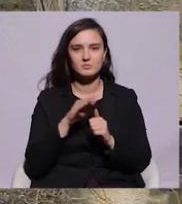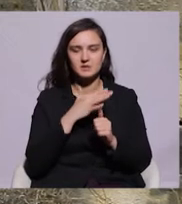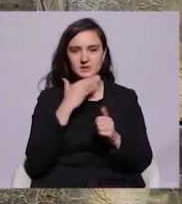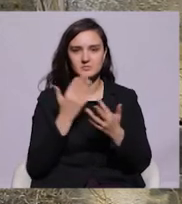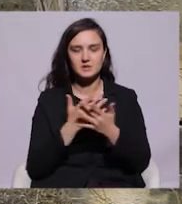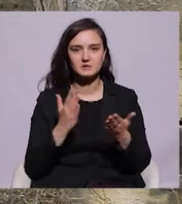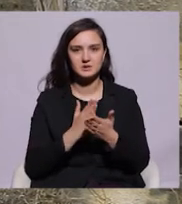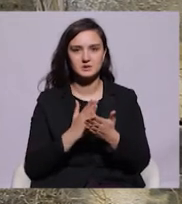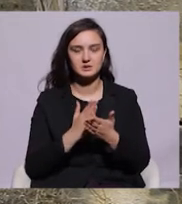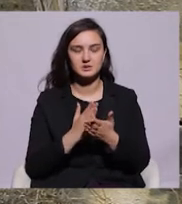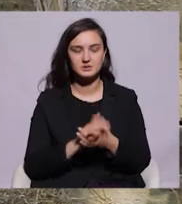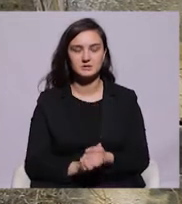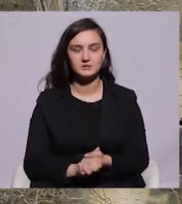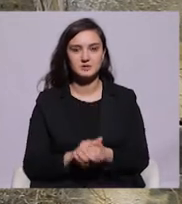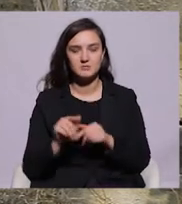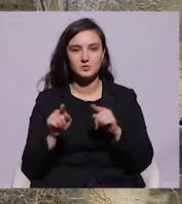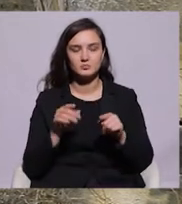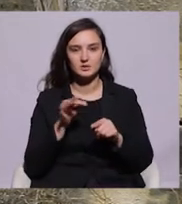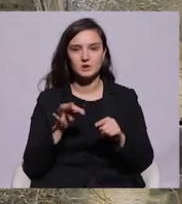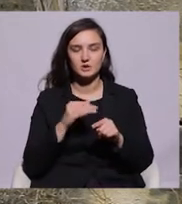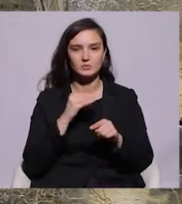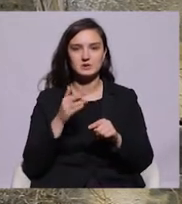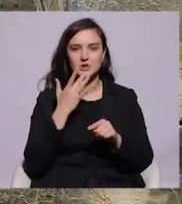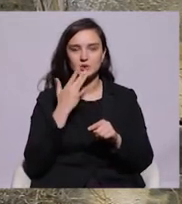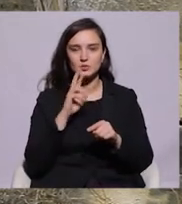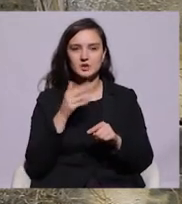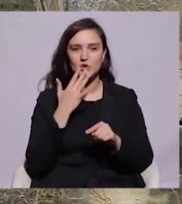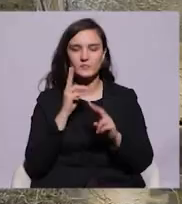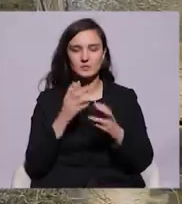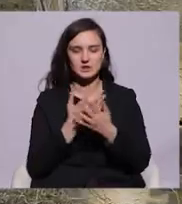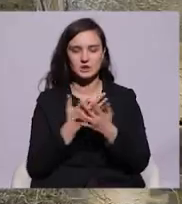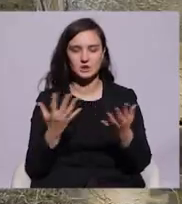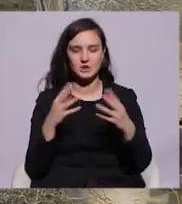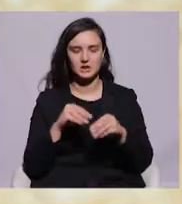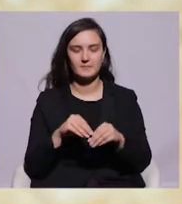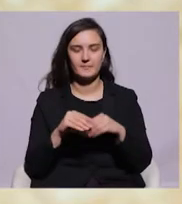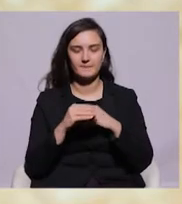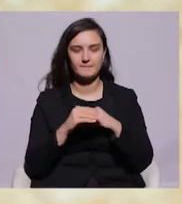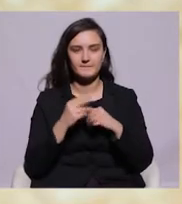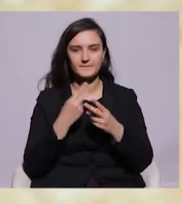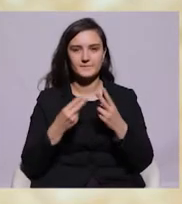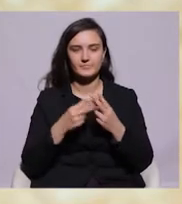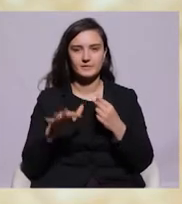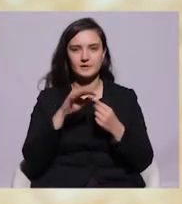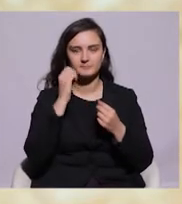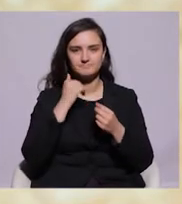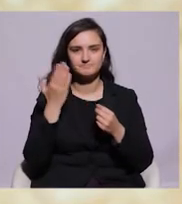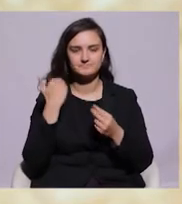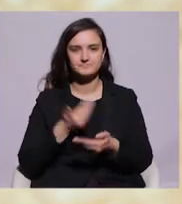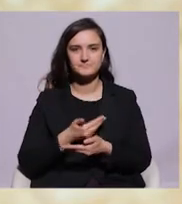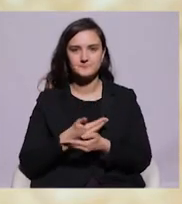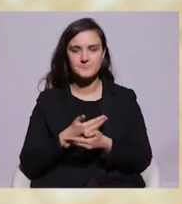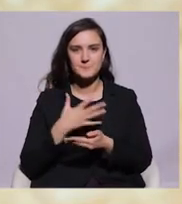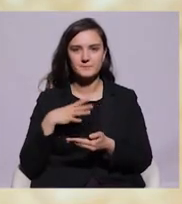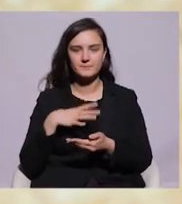მეზობლების სიმრავლით არის ხოლმე გამოწვეული ამა თუ იმ რეგიონის ეთნიკური და ეროვნული სიჭრელე. სამცხე-ჯავახეთის ძირძველი